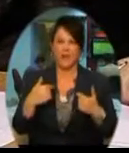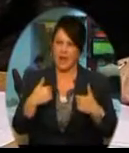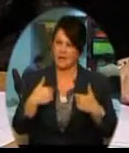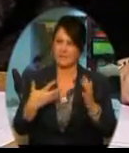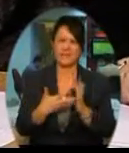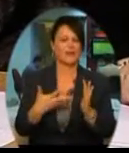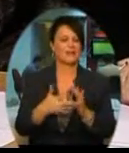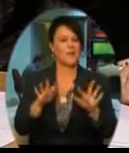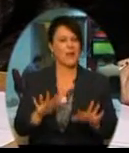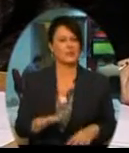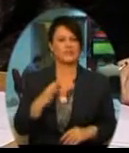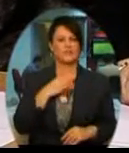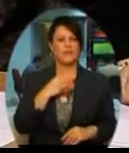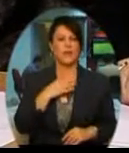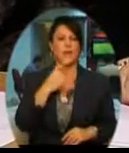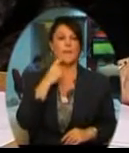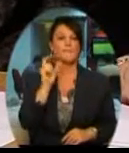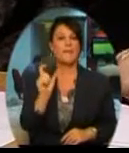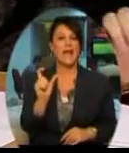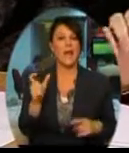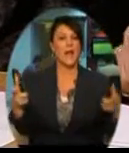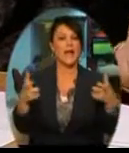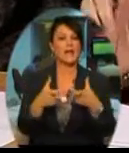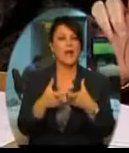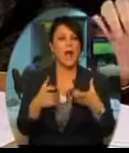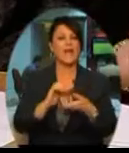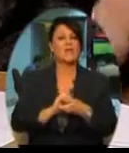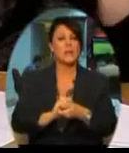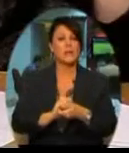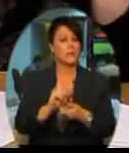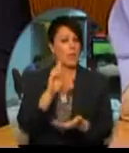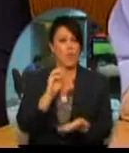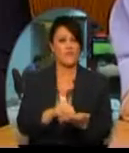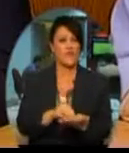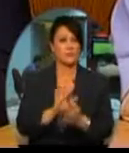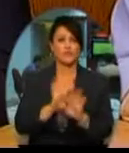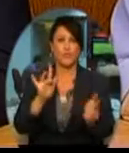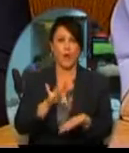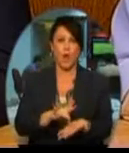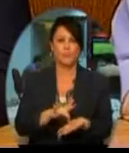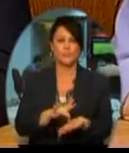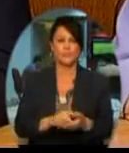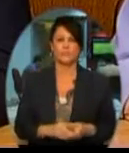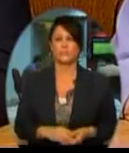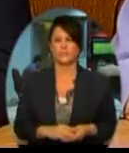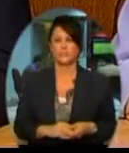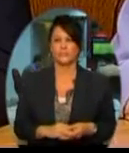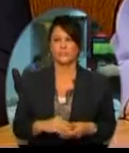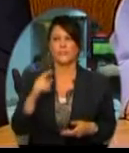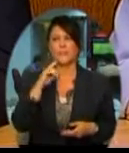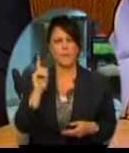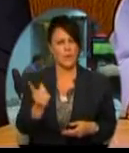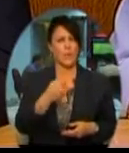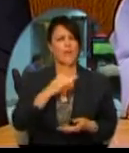שלי, המילה חברה, חברתי, לא מופיעה באף מקום. כולם מתחילים להבין את זה, כולל ראש